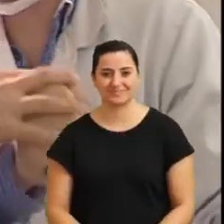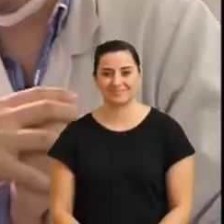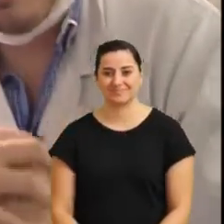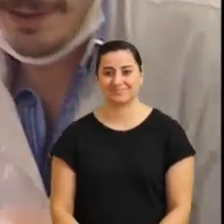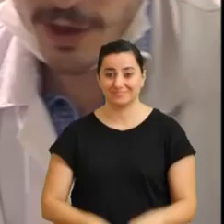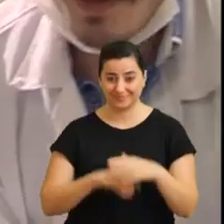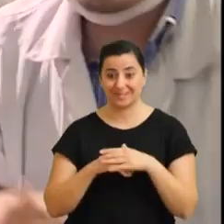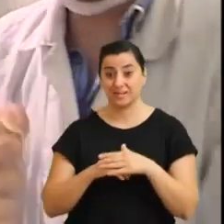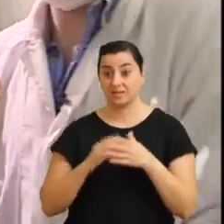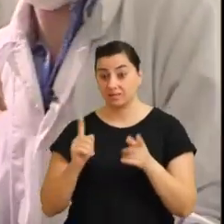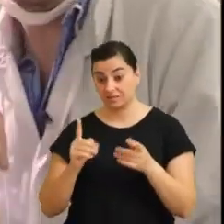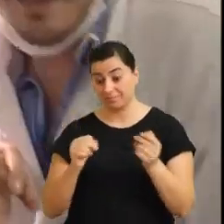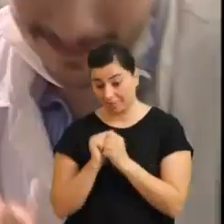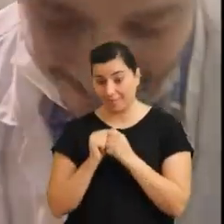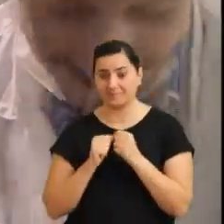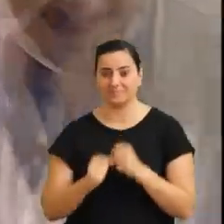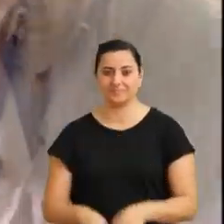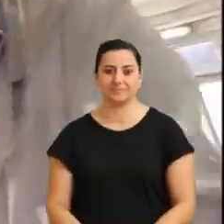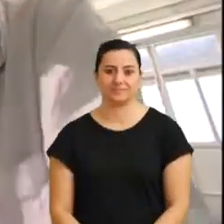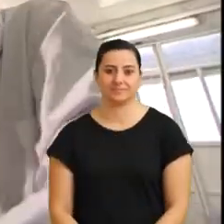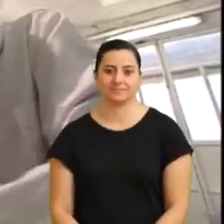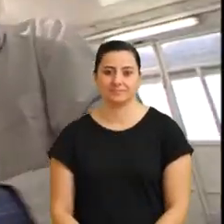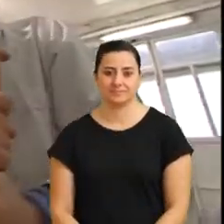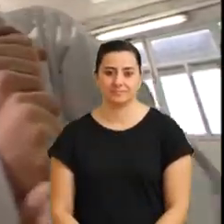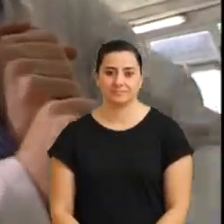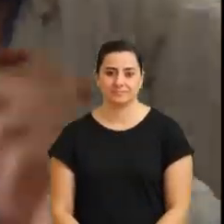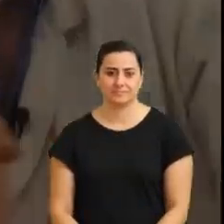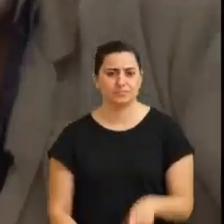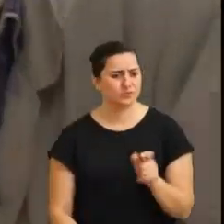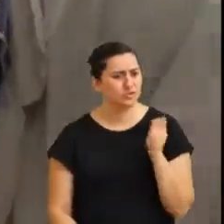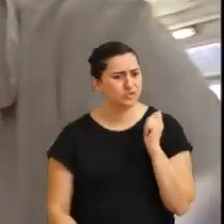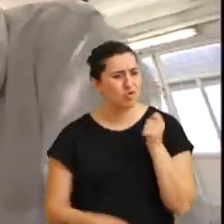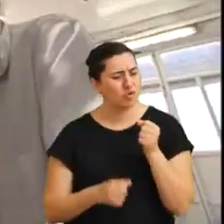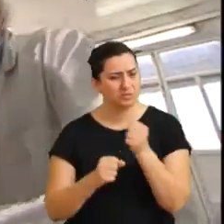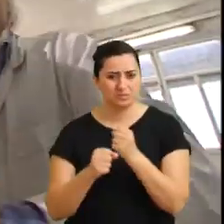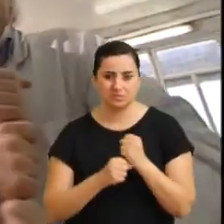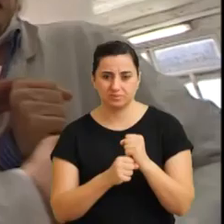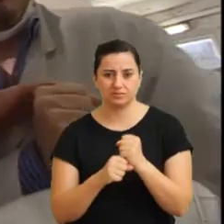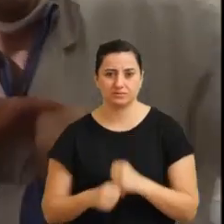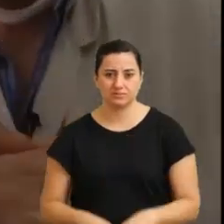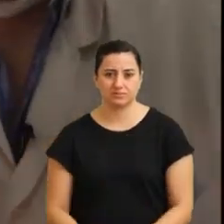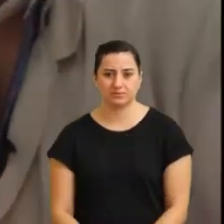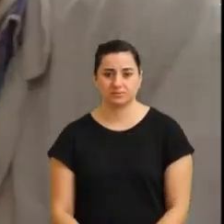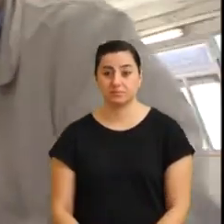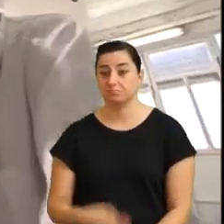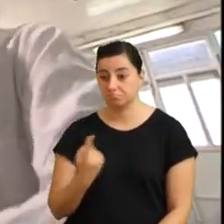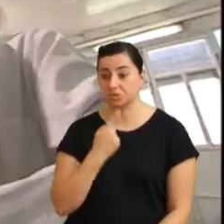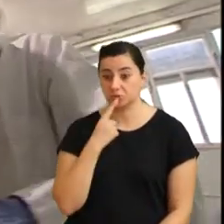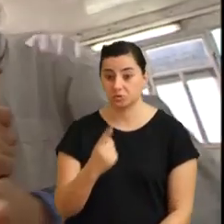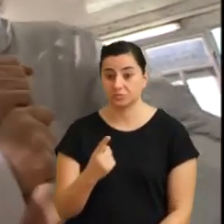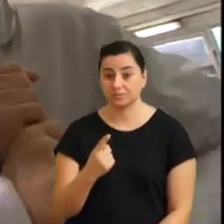bir tane daha olsun. O zaman gel hadi. Aynı kepçeyi tuttular, birlikte karıştırıyorlar. Bir şey